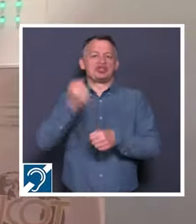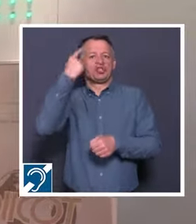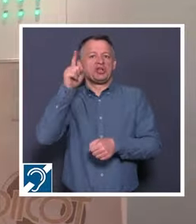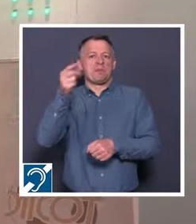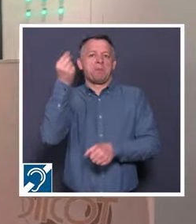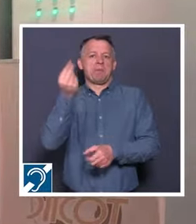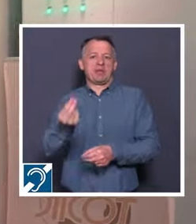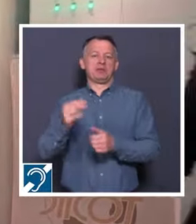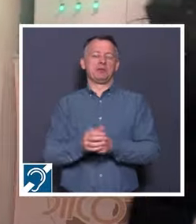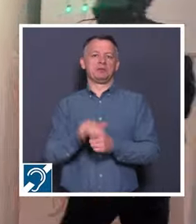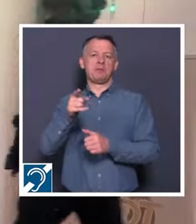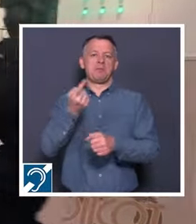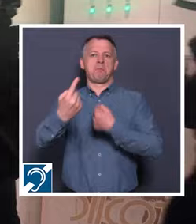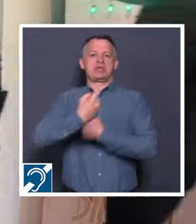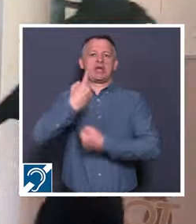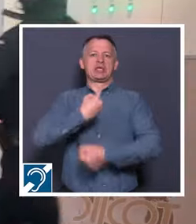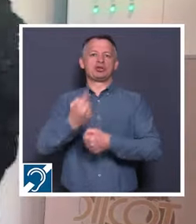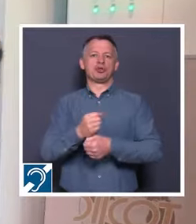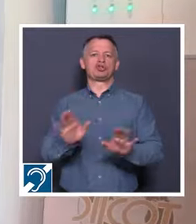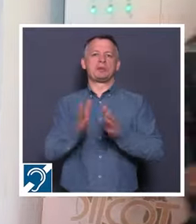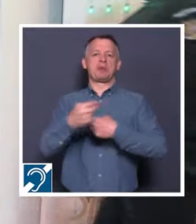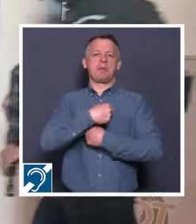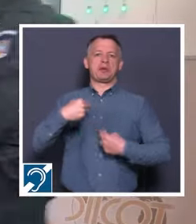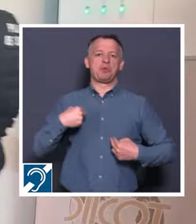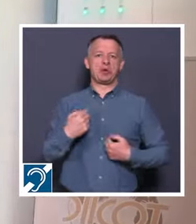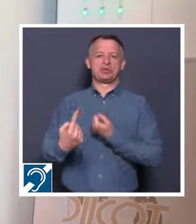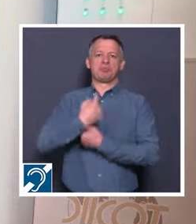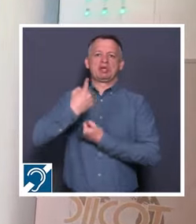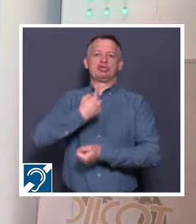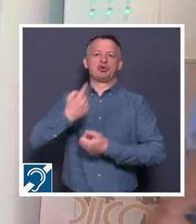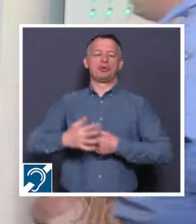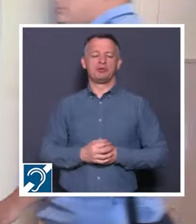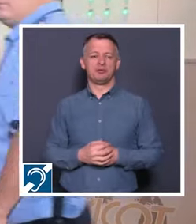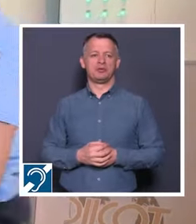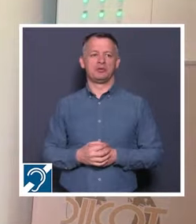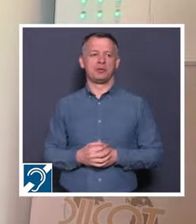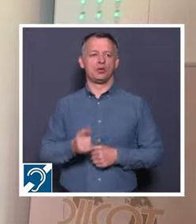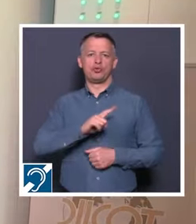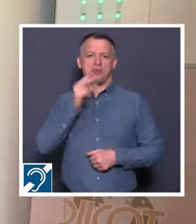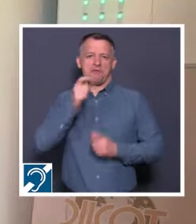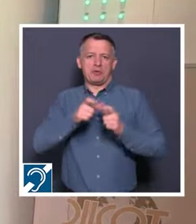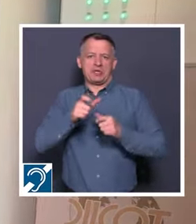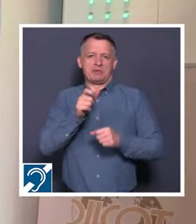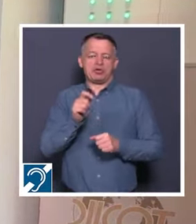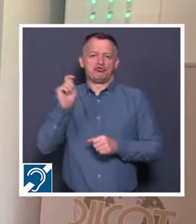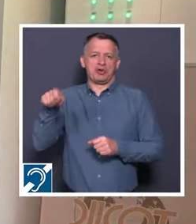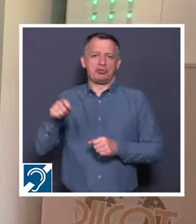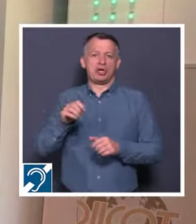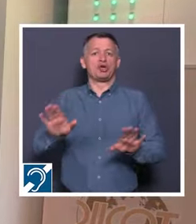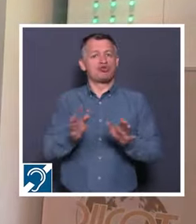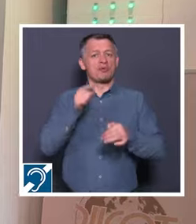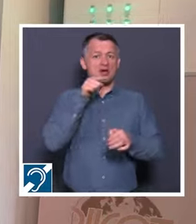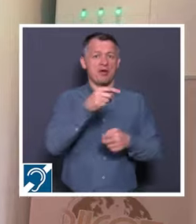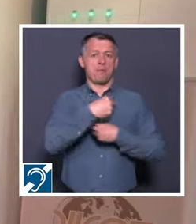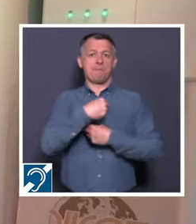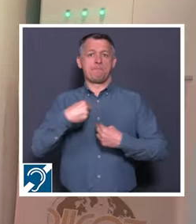O bătaie de joc, începând de la procuroare, aici nu mai are loc, nu mai vorbim despre judecătoare, începând de la